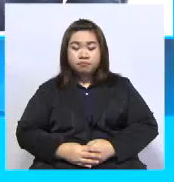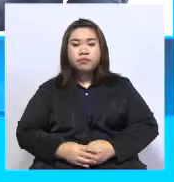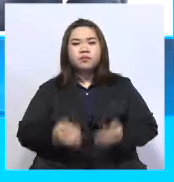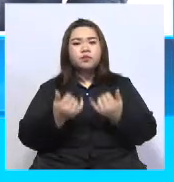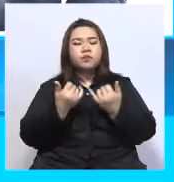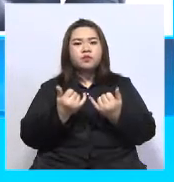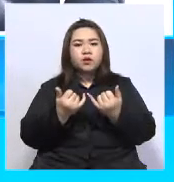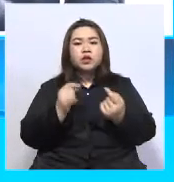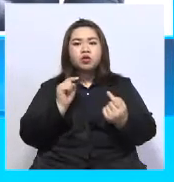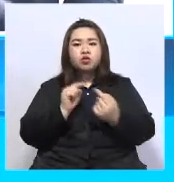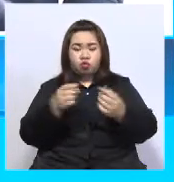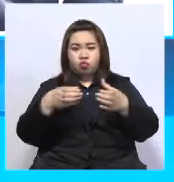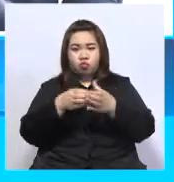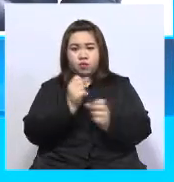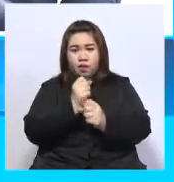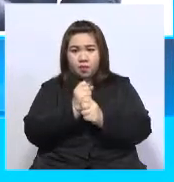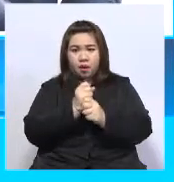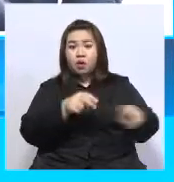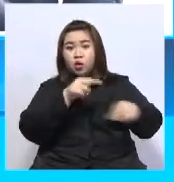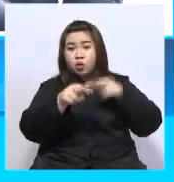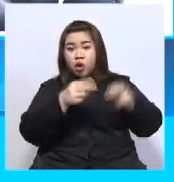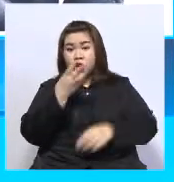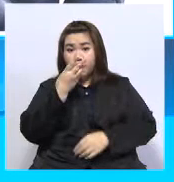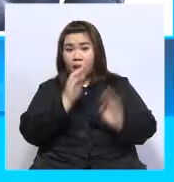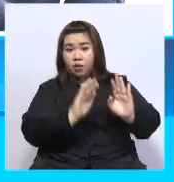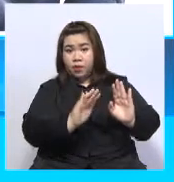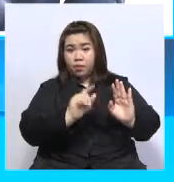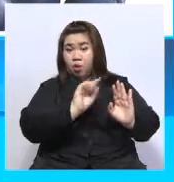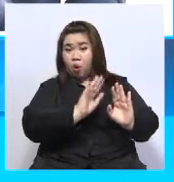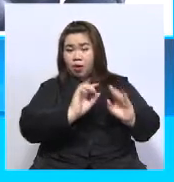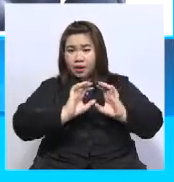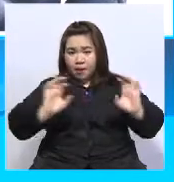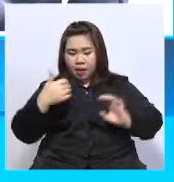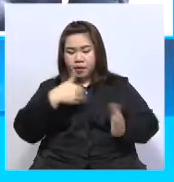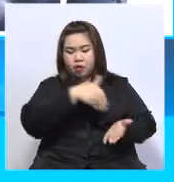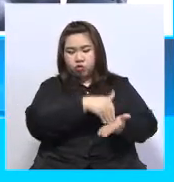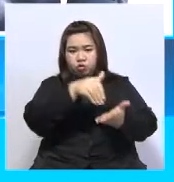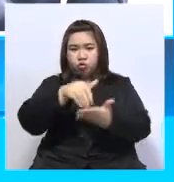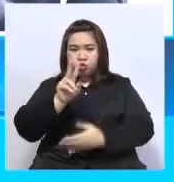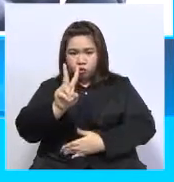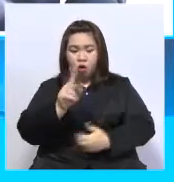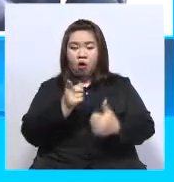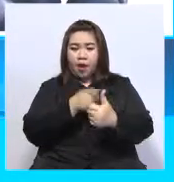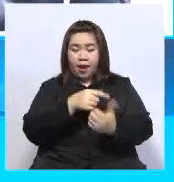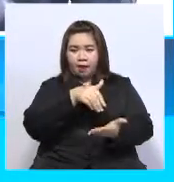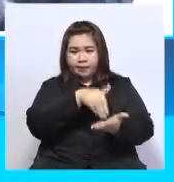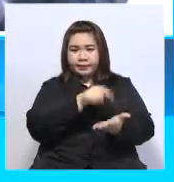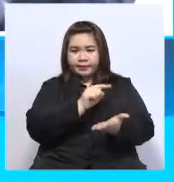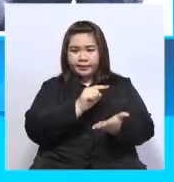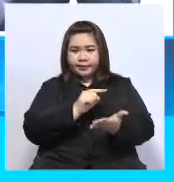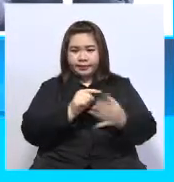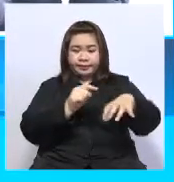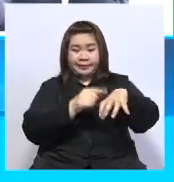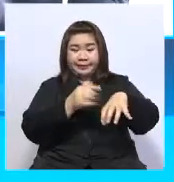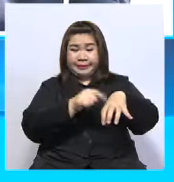ครับสำหรับวันนี้นะครับทางคณะทำงานตรวจสอบข้าวในสต็อกของรัฐบาลก็ลงมา2จุดที่ราชบุรีนะครับจุดแรกก็จะเป็นที่อยู่ด้านหลังของผ